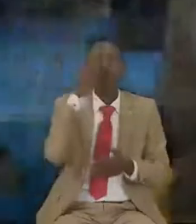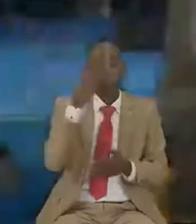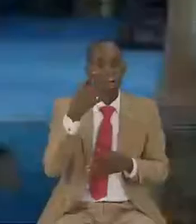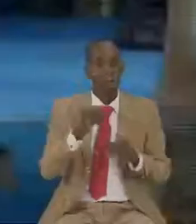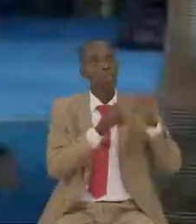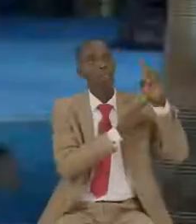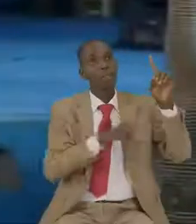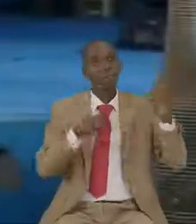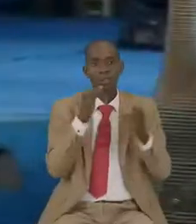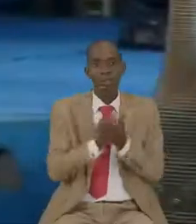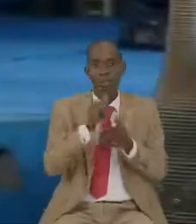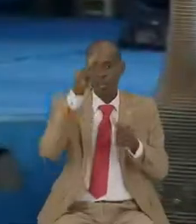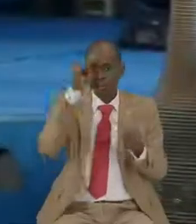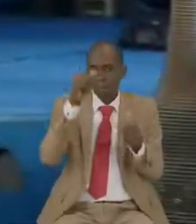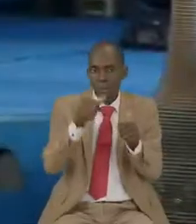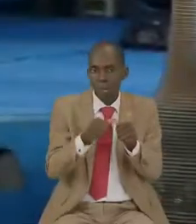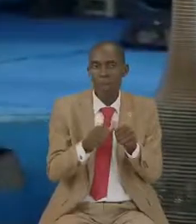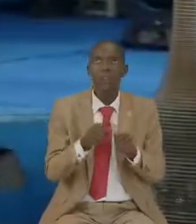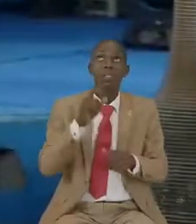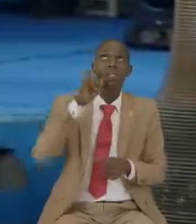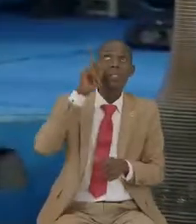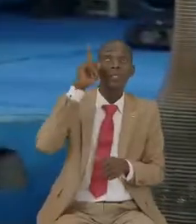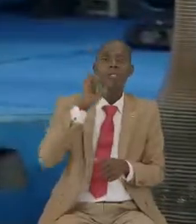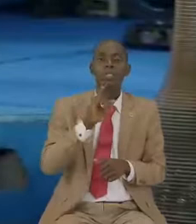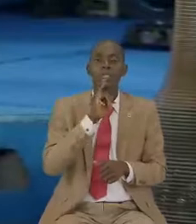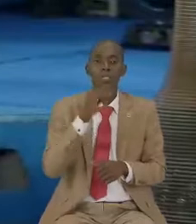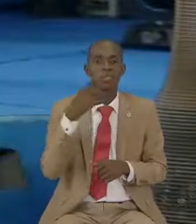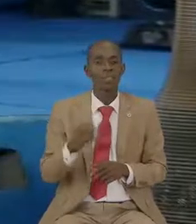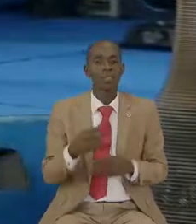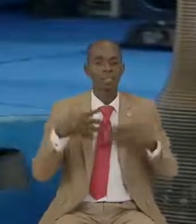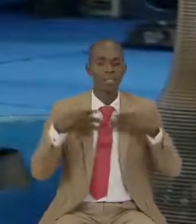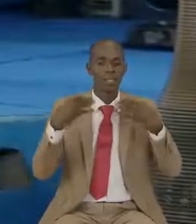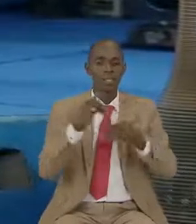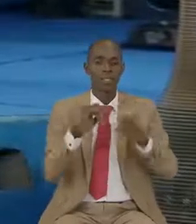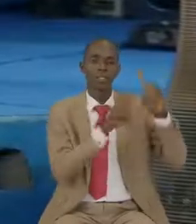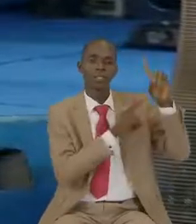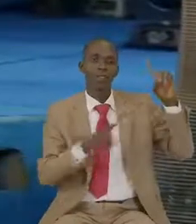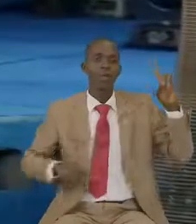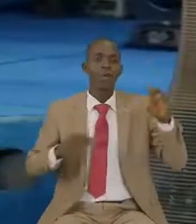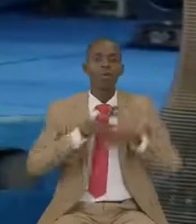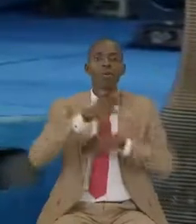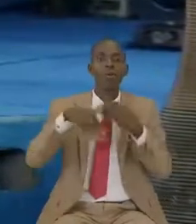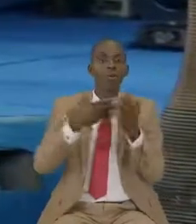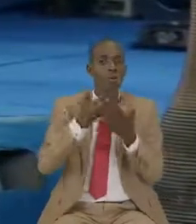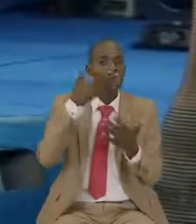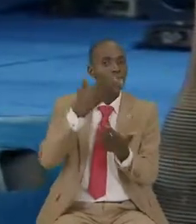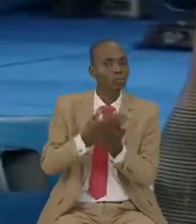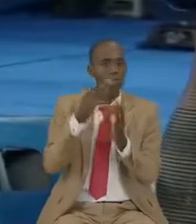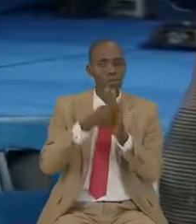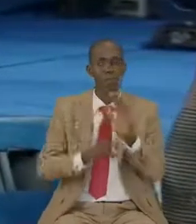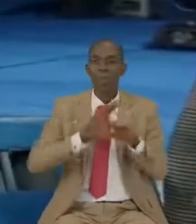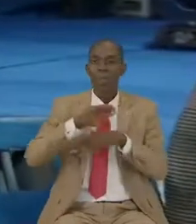dit qu'il est le Seigneur guérisseur de toute bonté. Toute